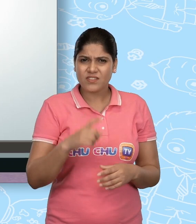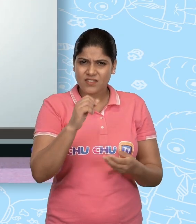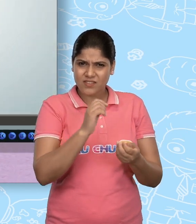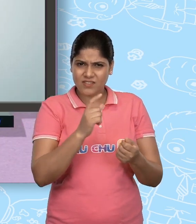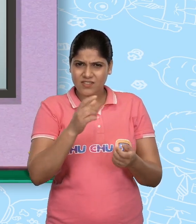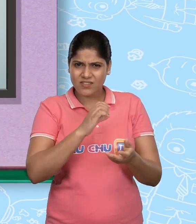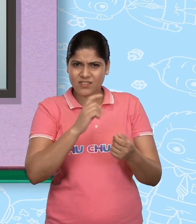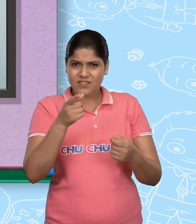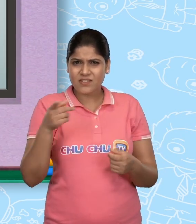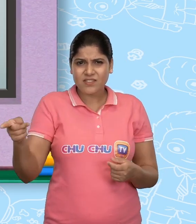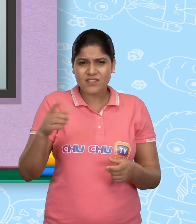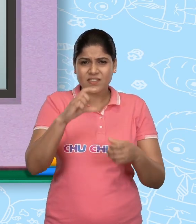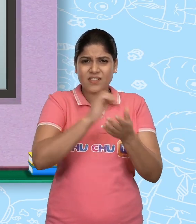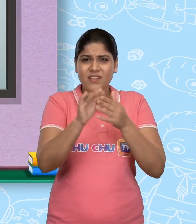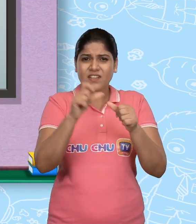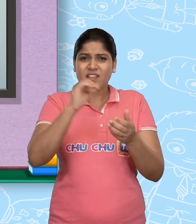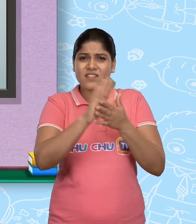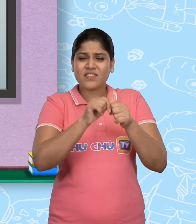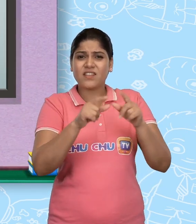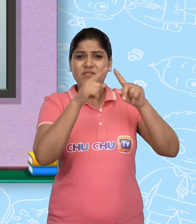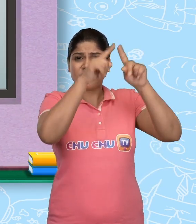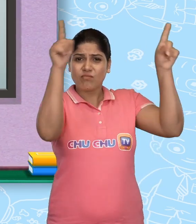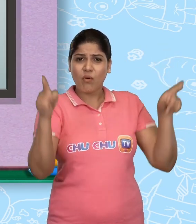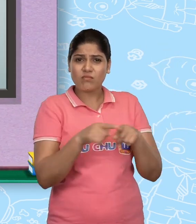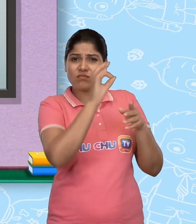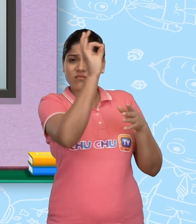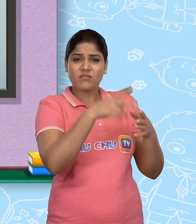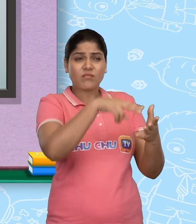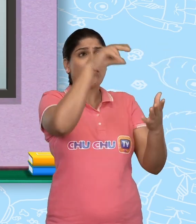चाचा, जरा पढ़ो जो मैंने बोर्ड पर लिखा है।